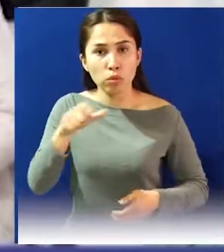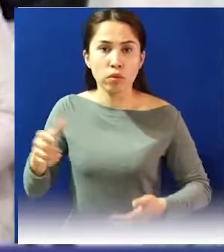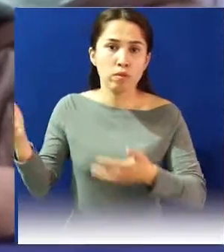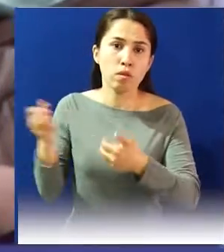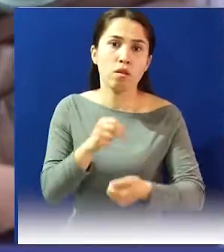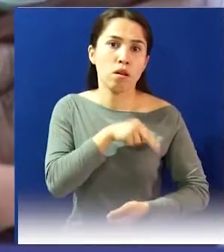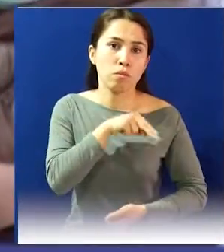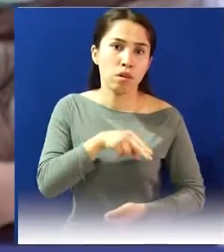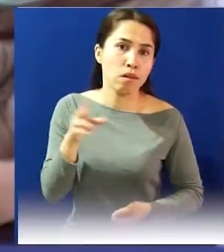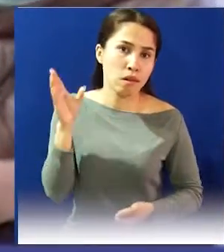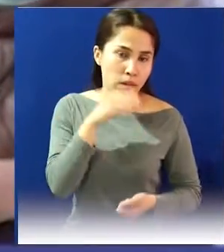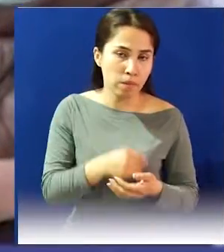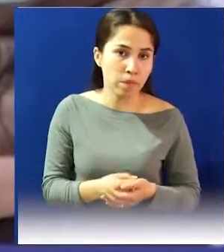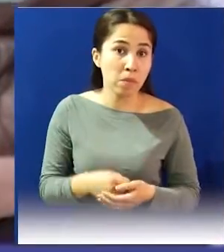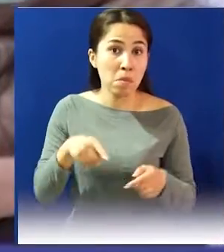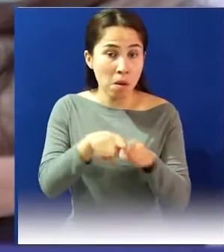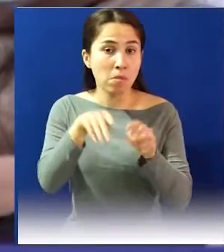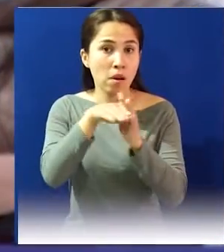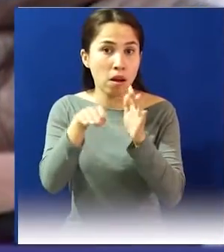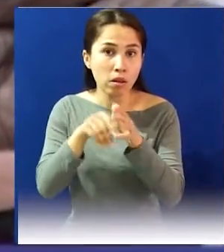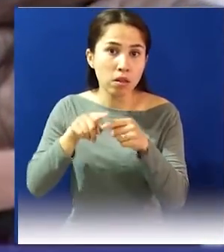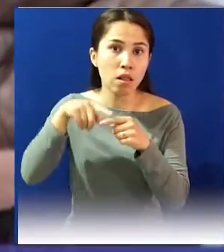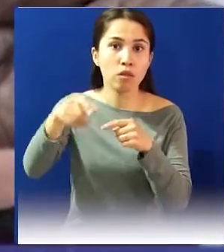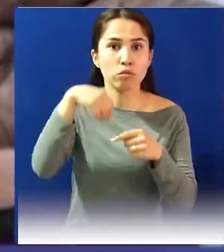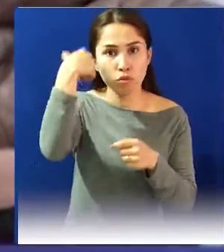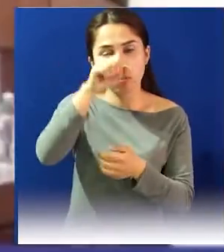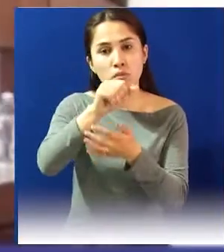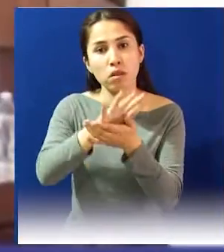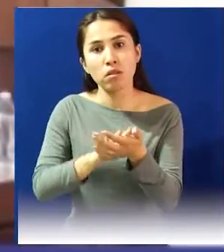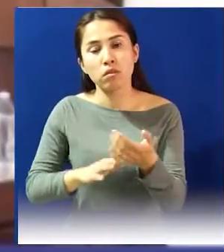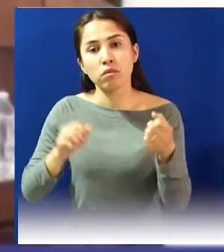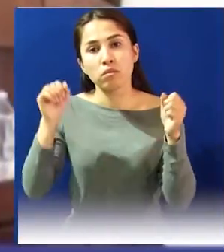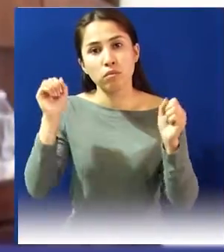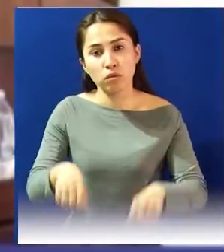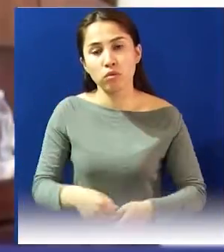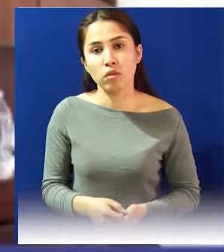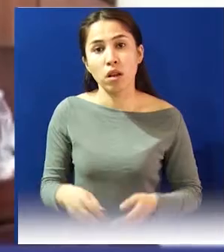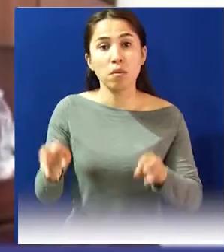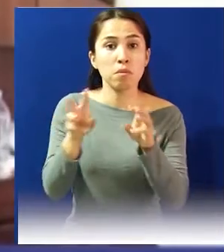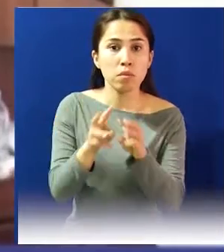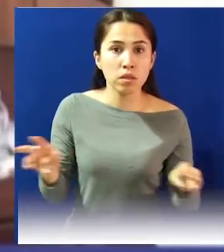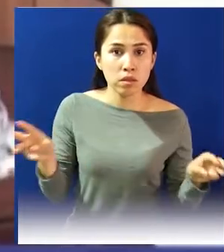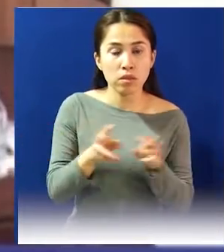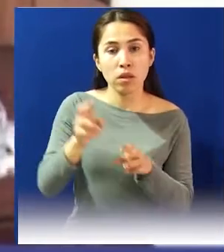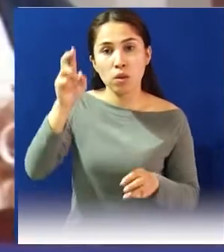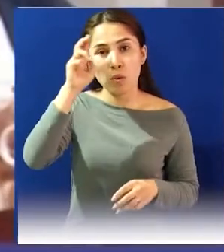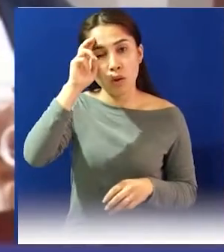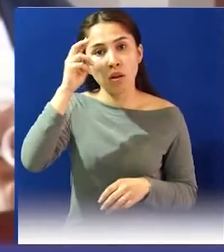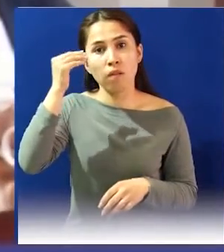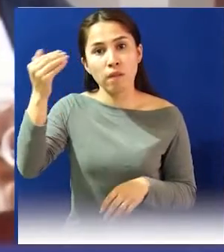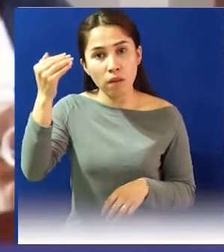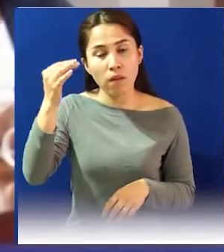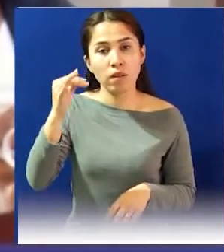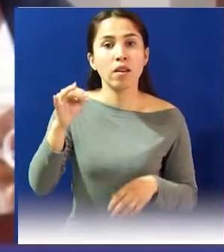адамдар тұрақты жұмысқа орналаса алады. Үкімет бұл бағдарламаны келесі жылы да жалғастыруды көздеп отыр. Еңбек министрлігі мүдделі